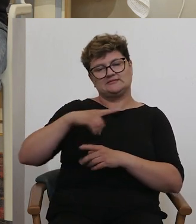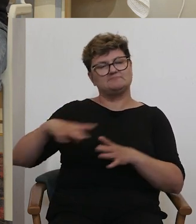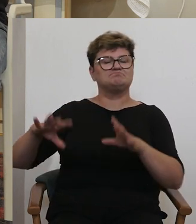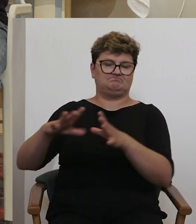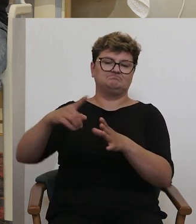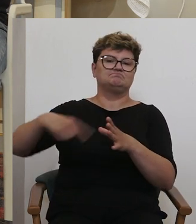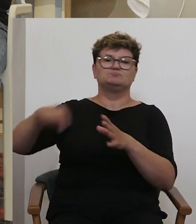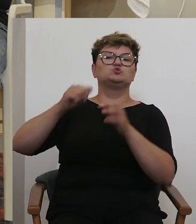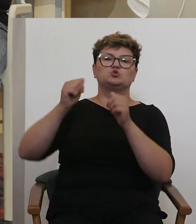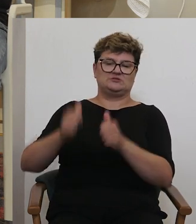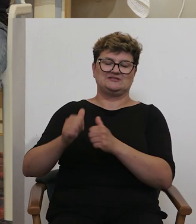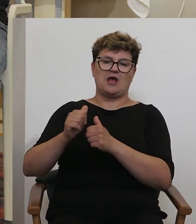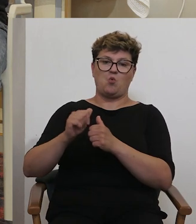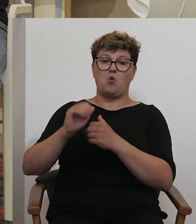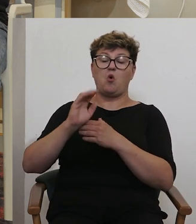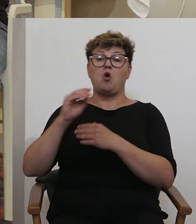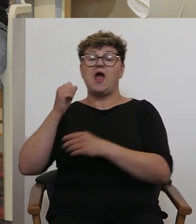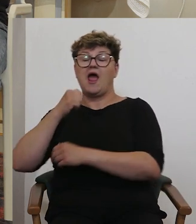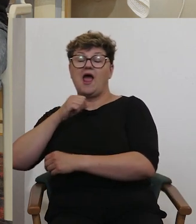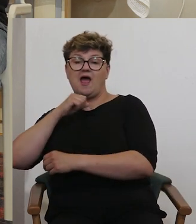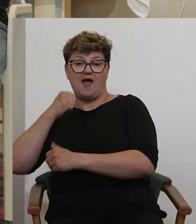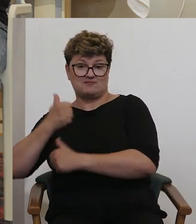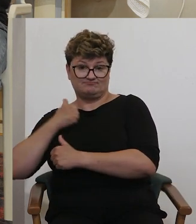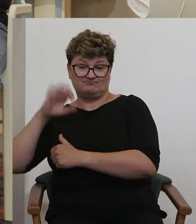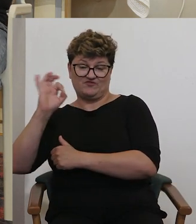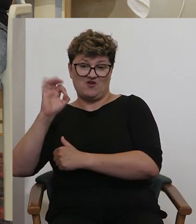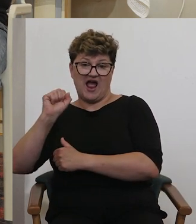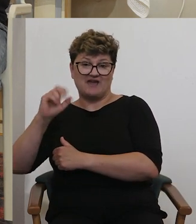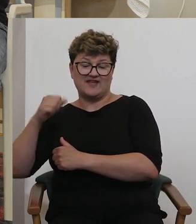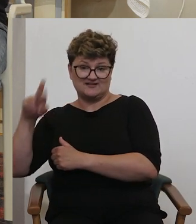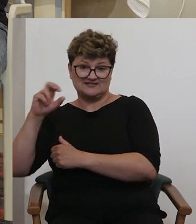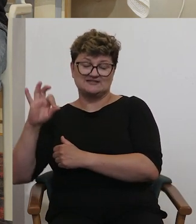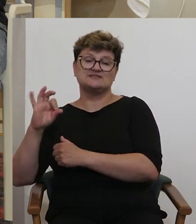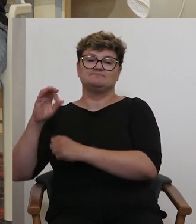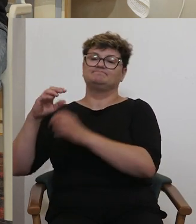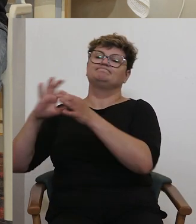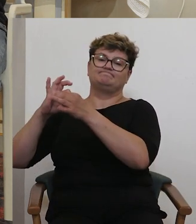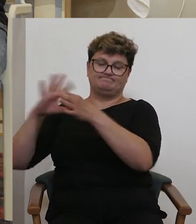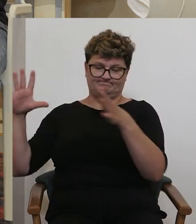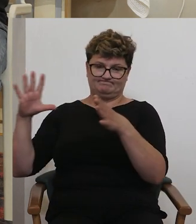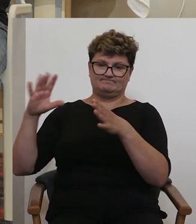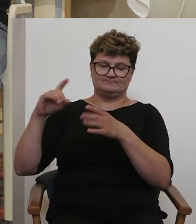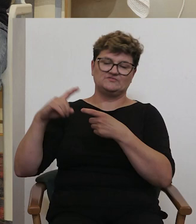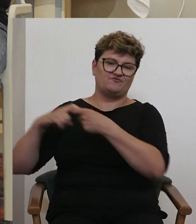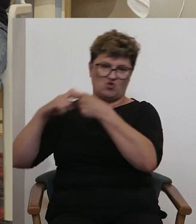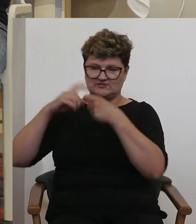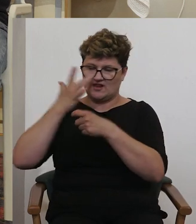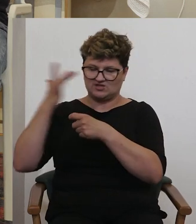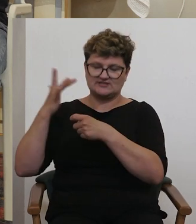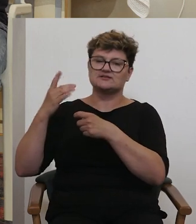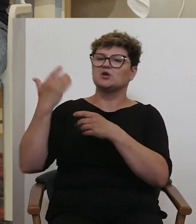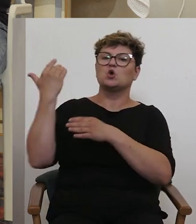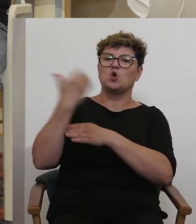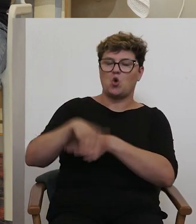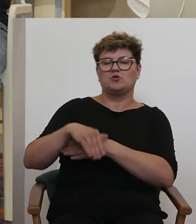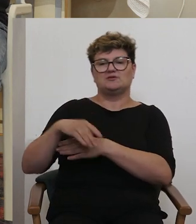Armia Andersa wyszła ze Związku Sowieckiego i jak Stalin zerwał stosunki